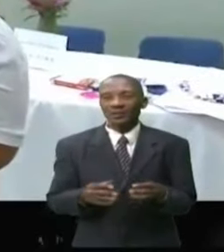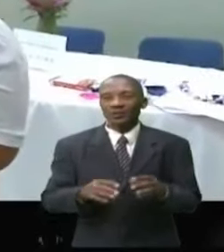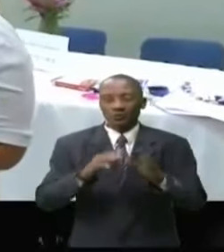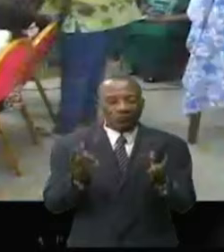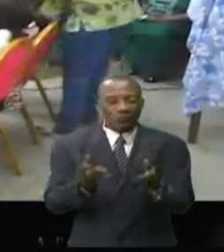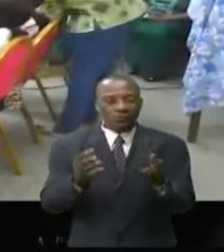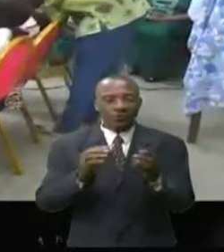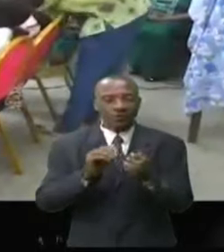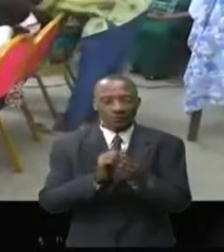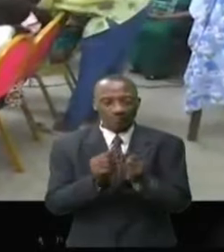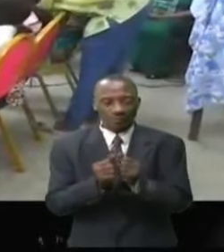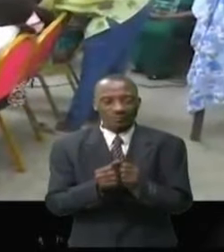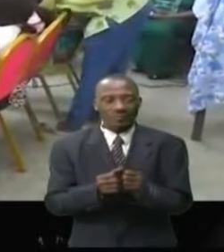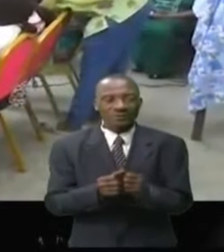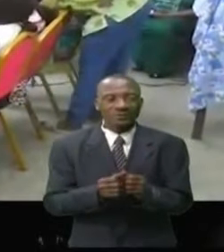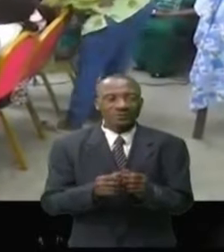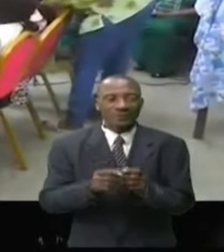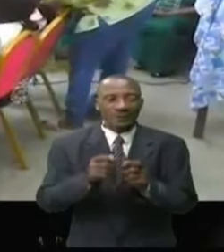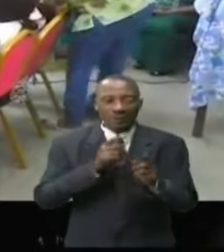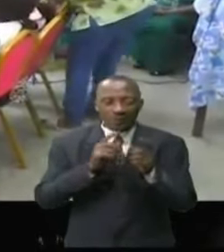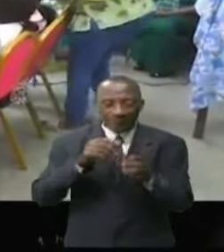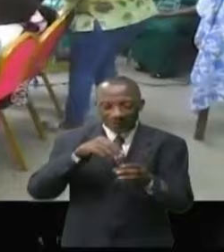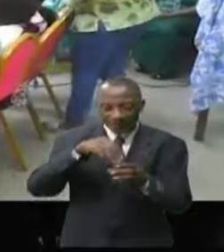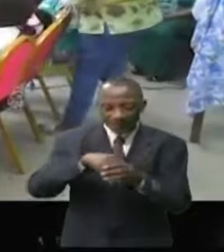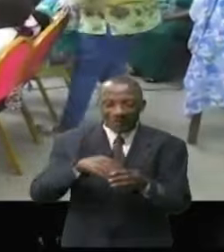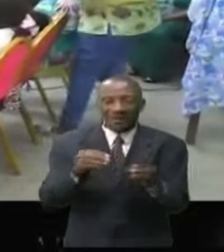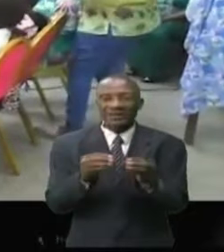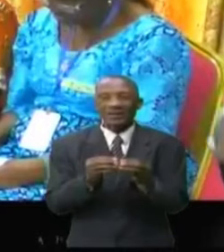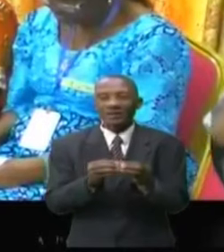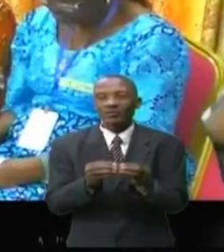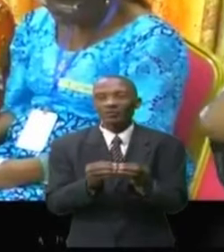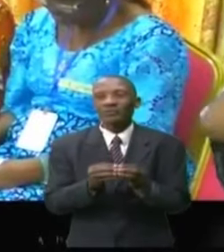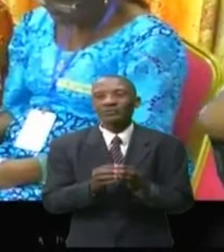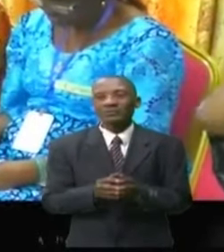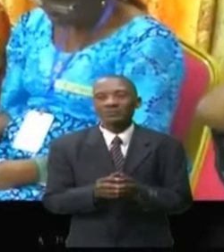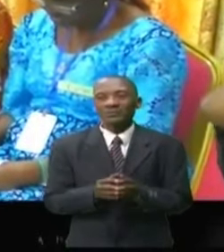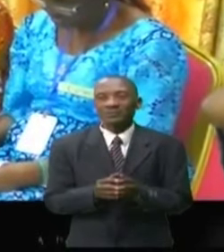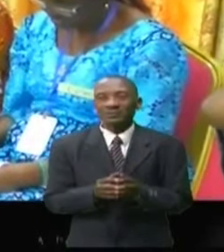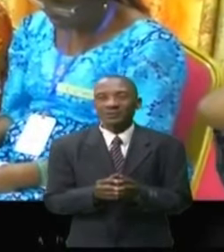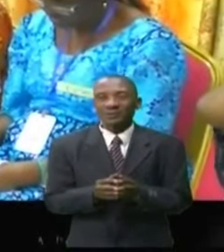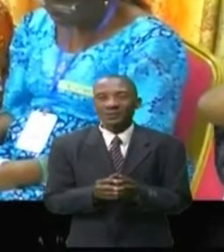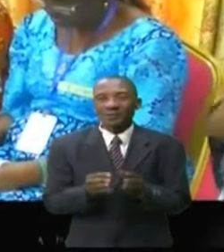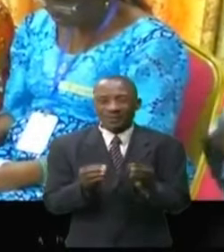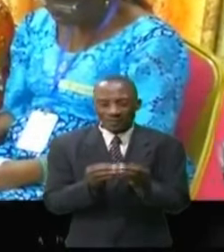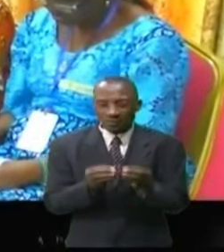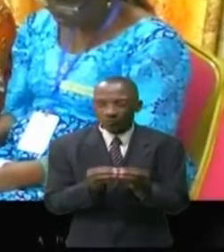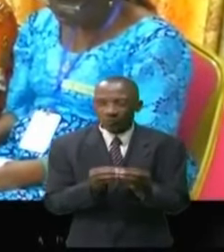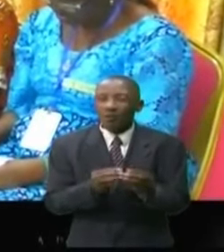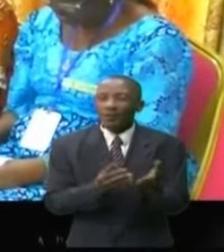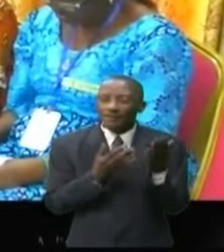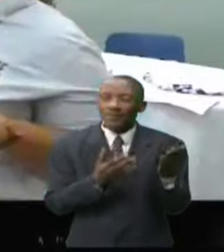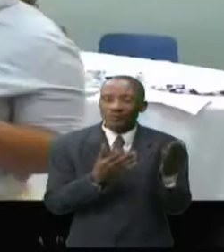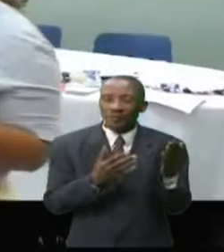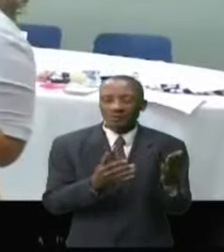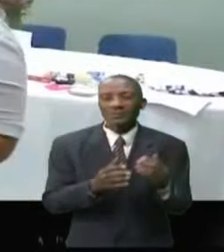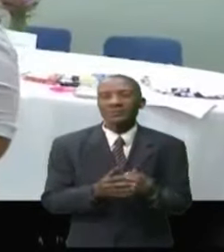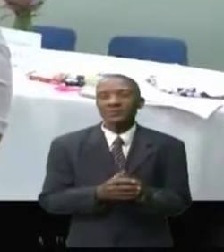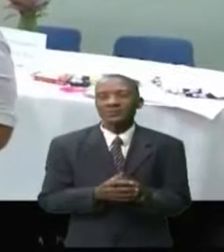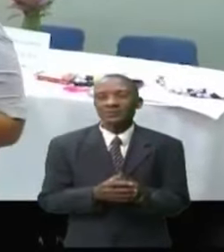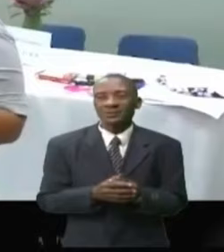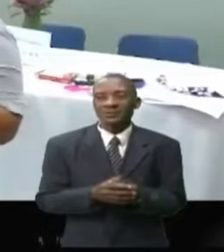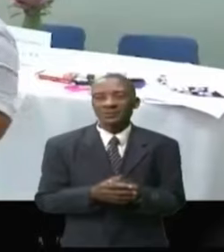expériences avec les deux pays les Congolais et les sud-africain en matière de violence basée sur le genre mais surtout apporter des